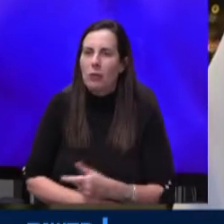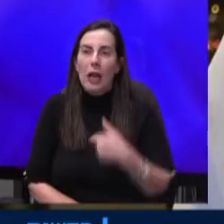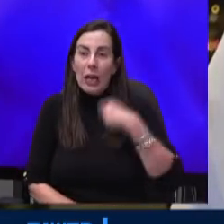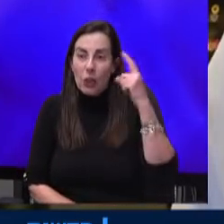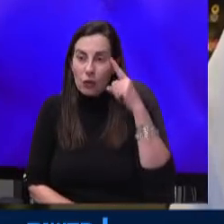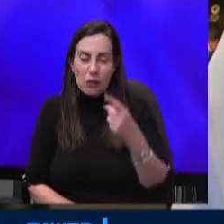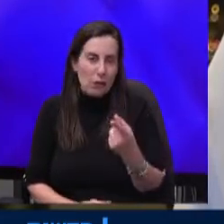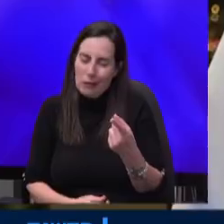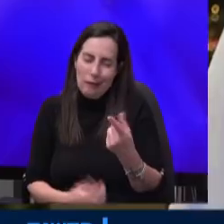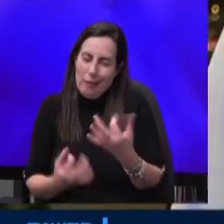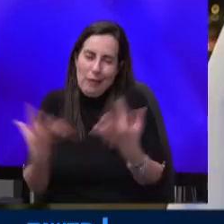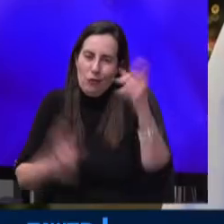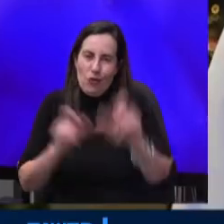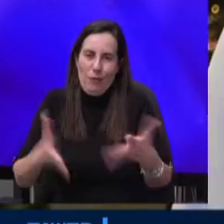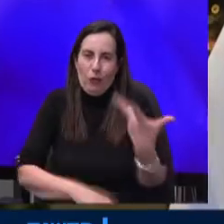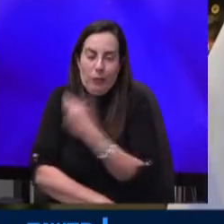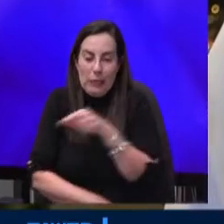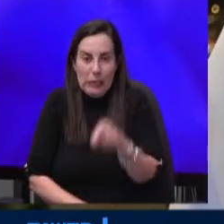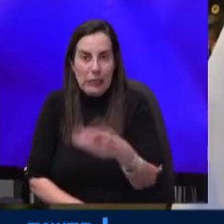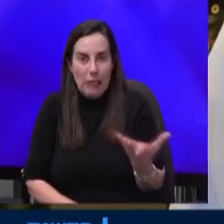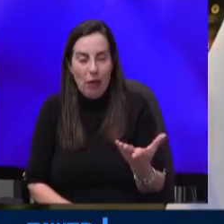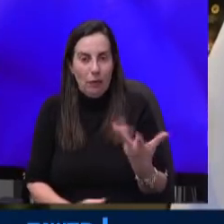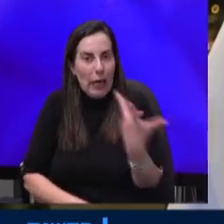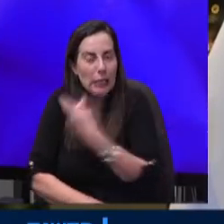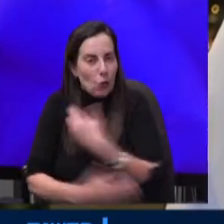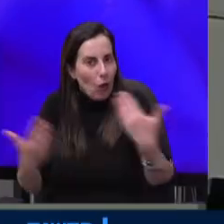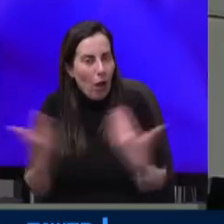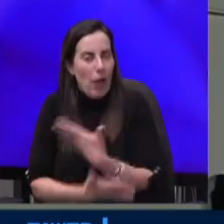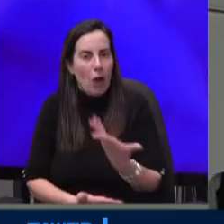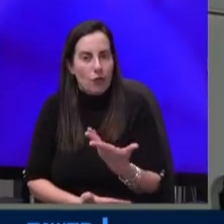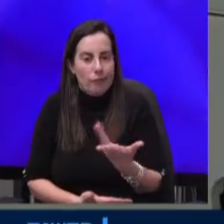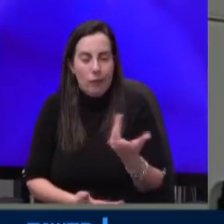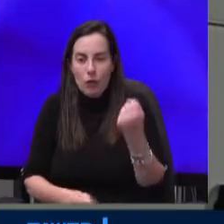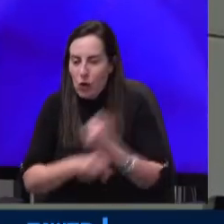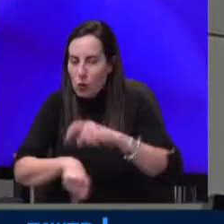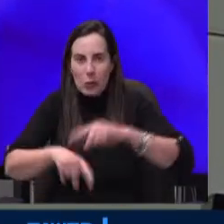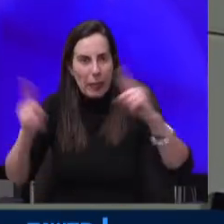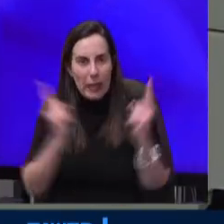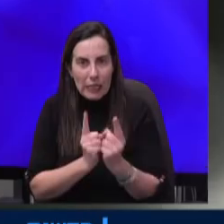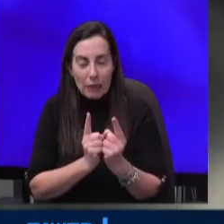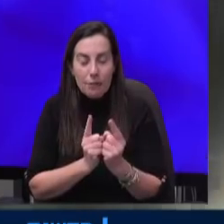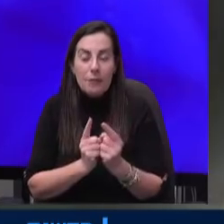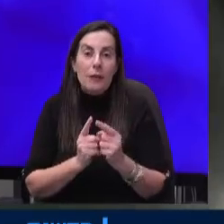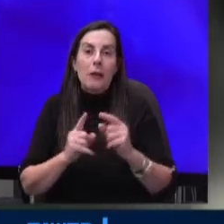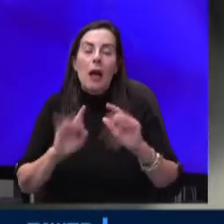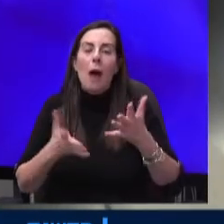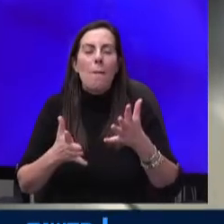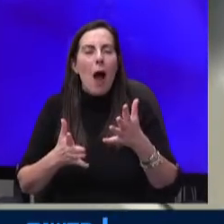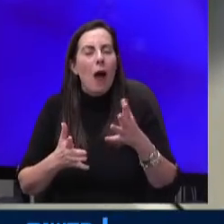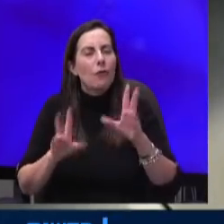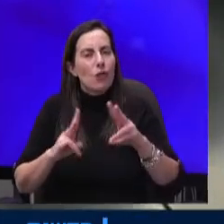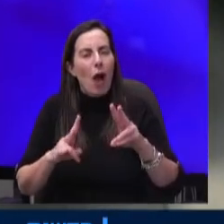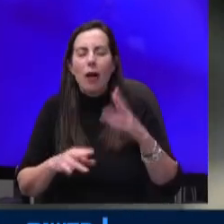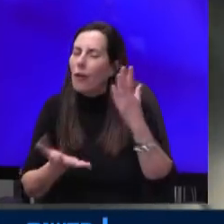יחששו, בכל זאת מדובר בחיסון חדש שנוצר בפרק זמן קצר. מה שאמור להרגיע את החששות זה שהוא עבר מבדקים מאוד